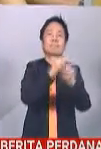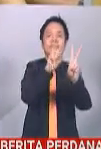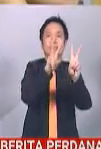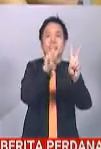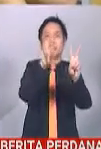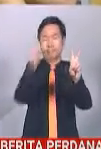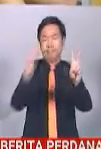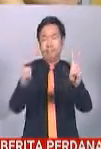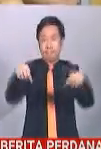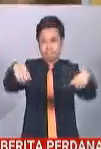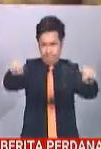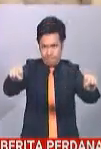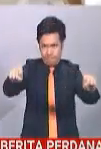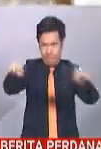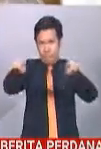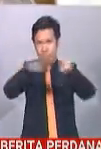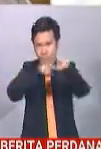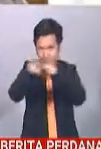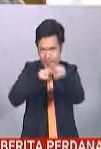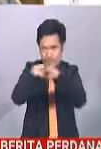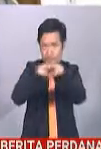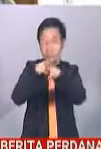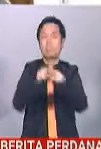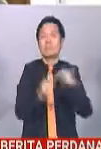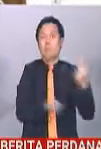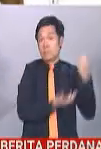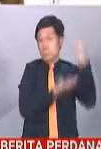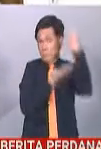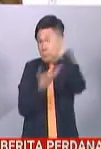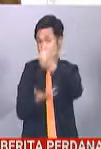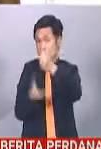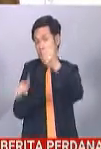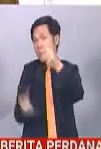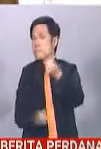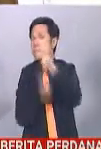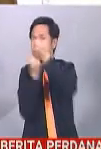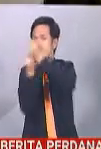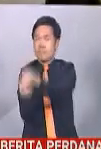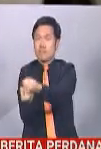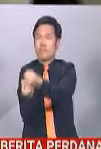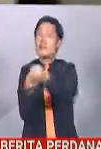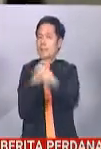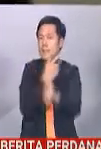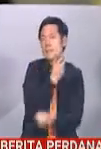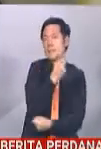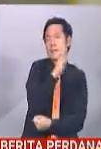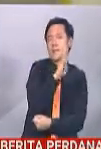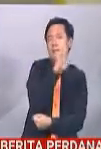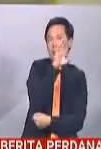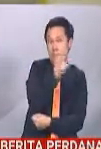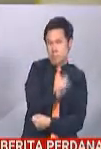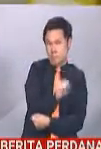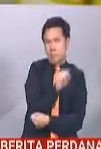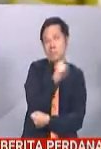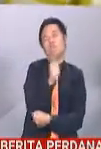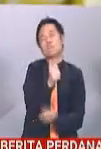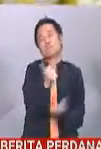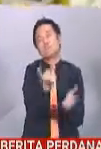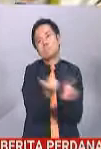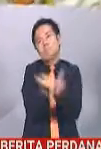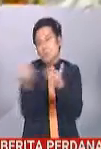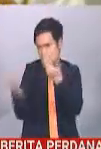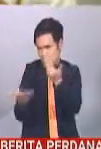turut menekankan bantuan seumpama itu merupakan satu bentuk sokongan yang KBS lakukan bagi membantu